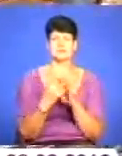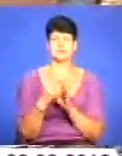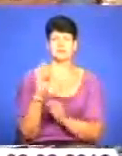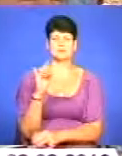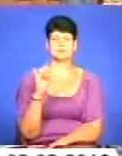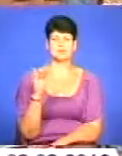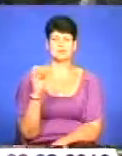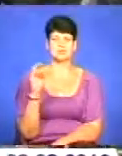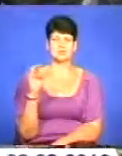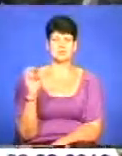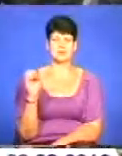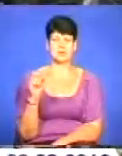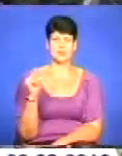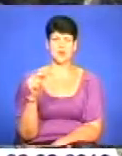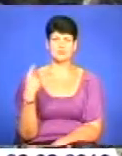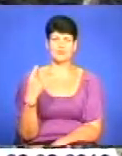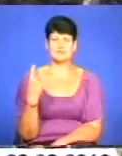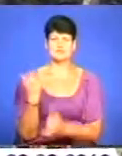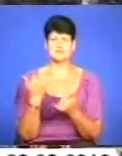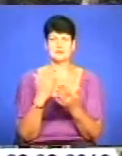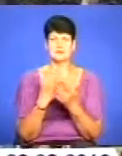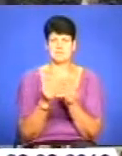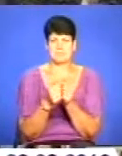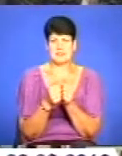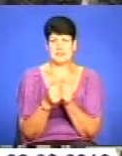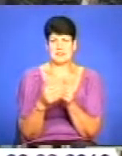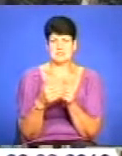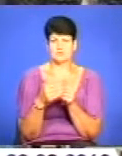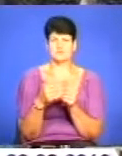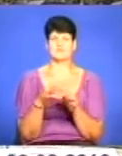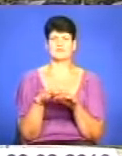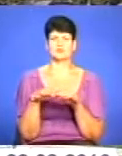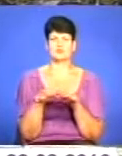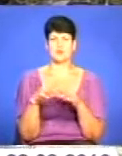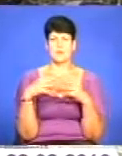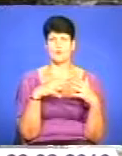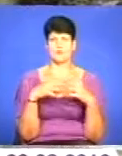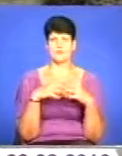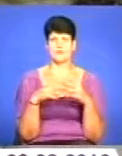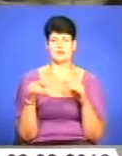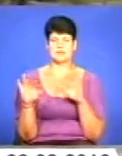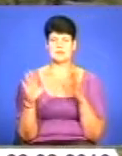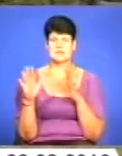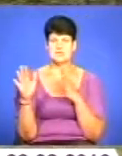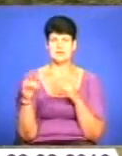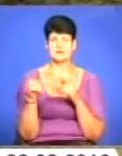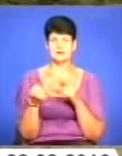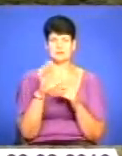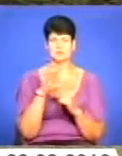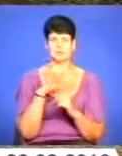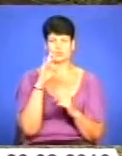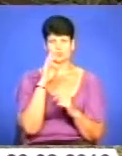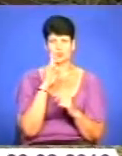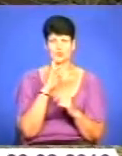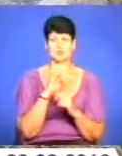Луганської області, яке наразі перебуває у безпосередній близькості від зони бойових дій. В Буковелі на них чекали комфортні номери,